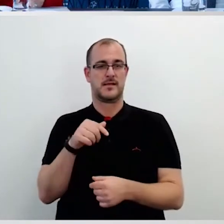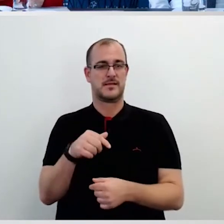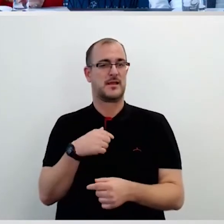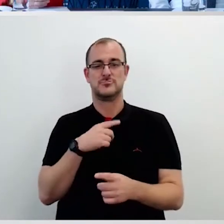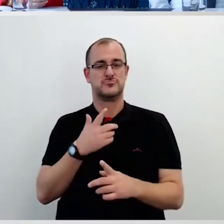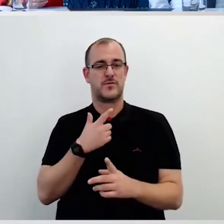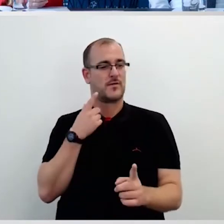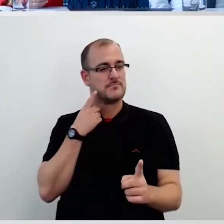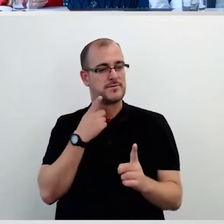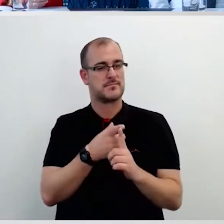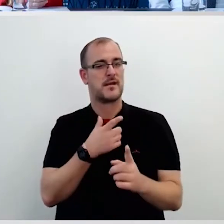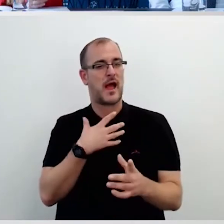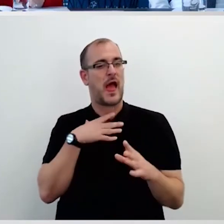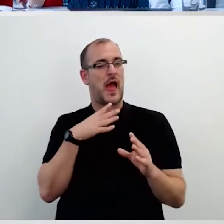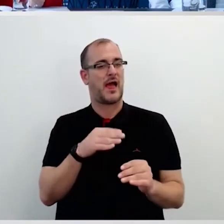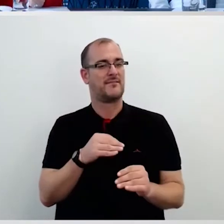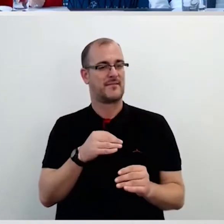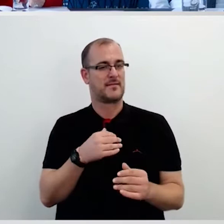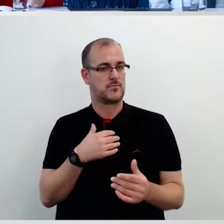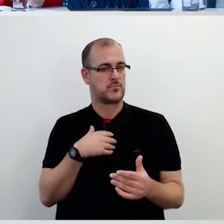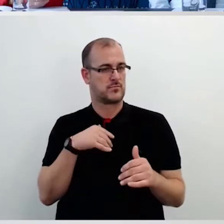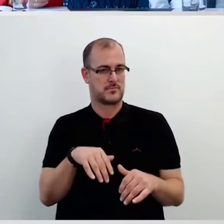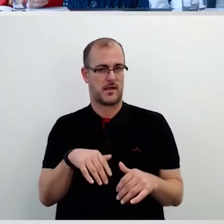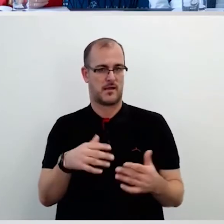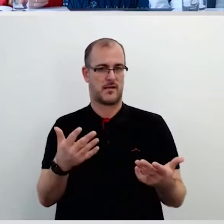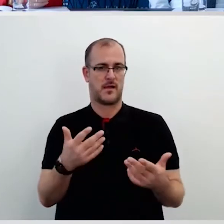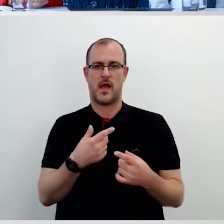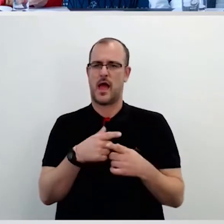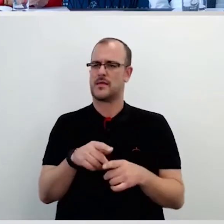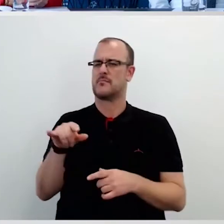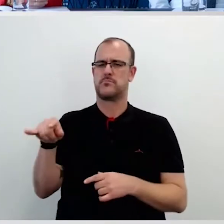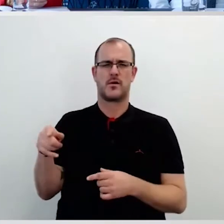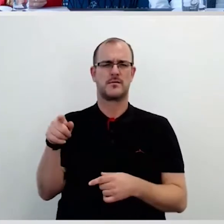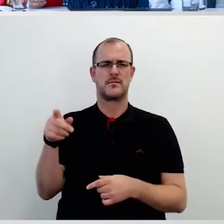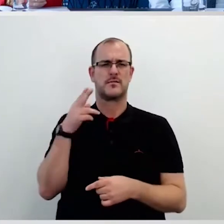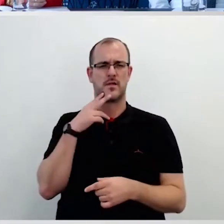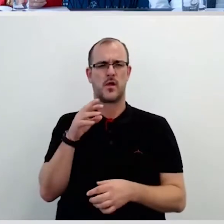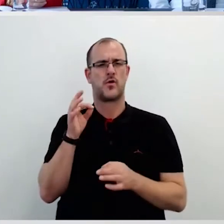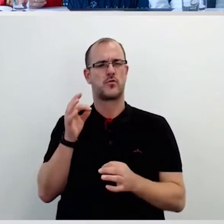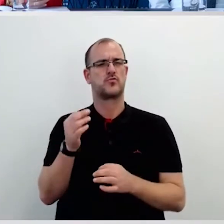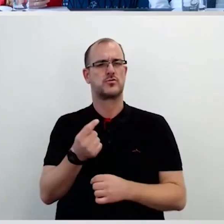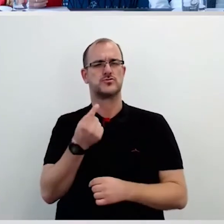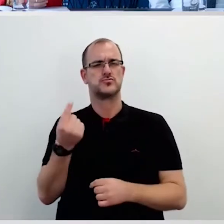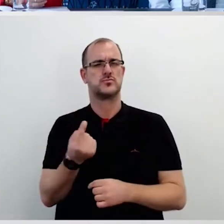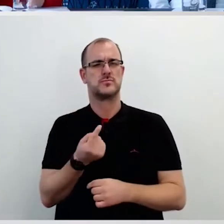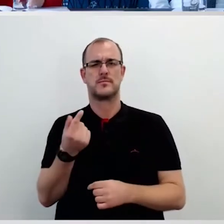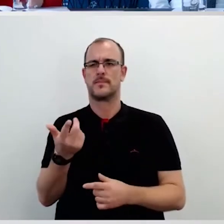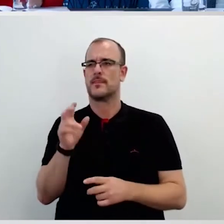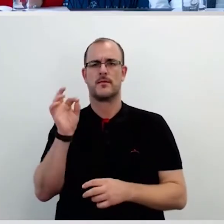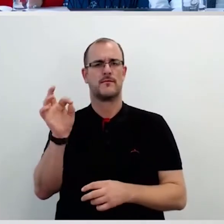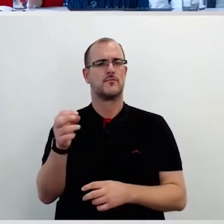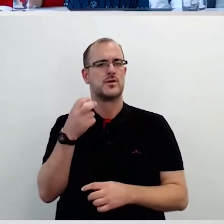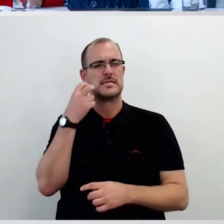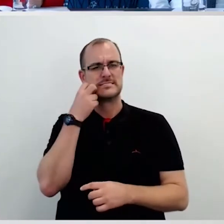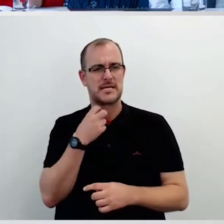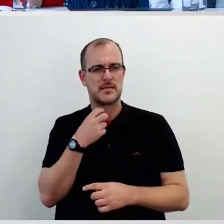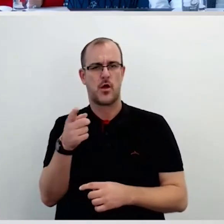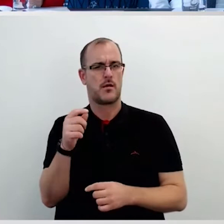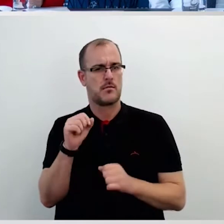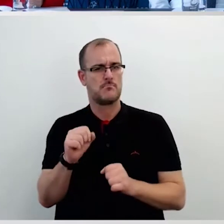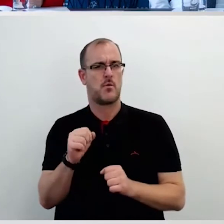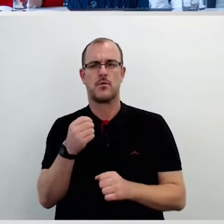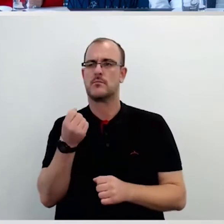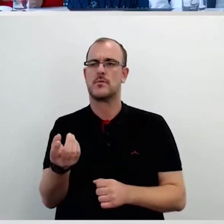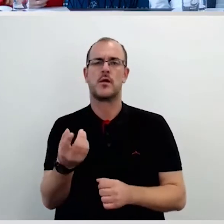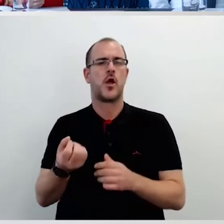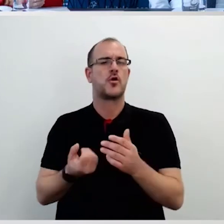auch Anwendungsbezug. Wir hatten ein anderes Projekt, das heißt Gute Stunde, was den Seniorinnen und Senioren es ermöglicht, an